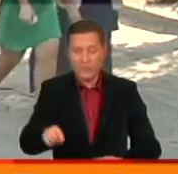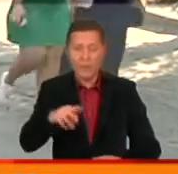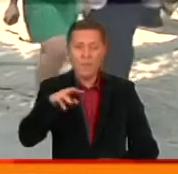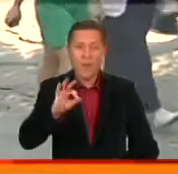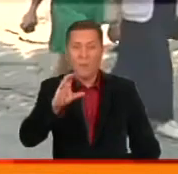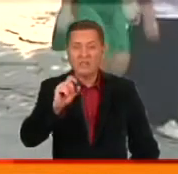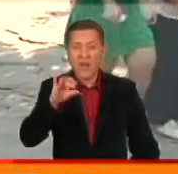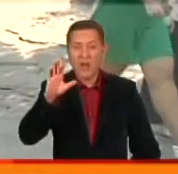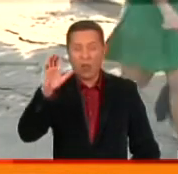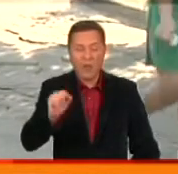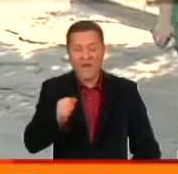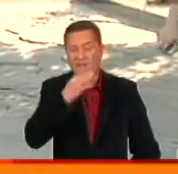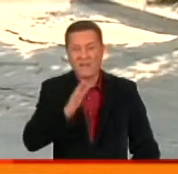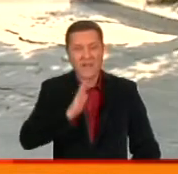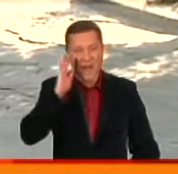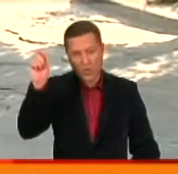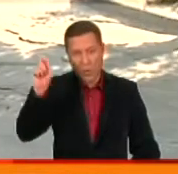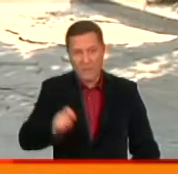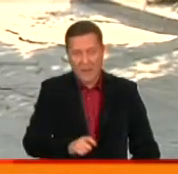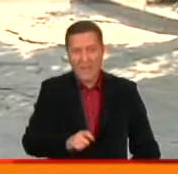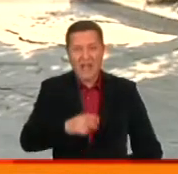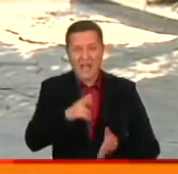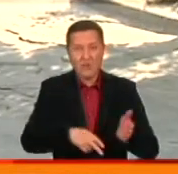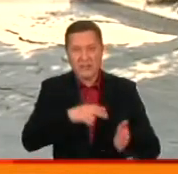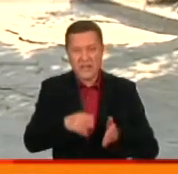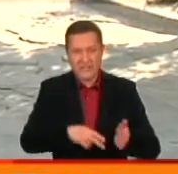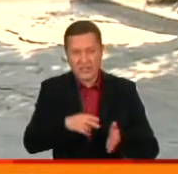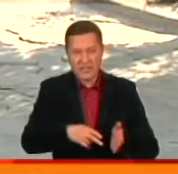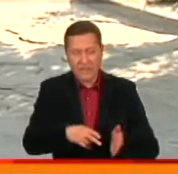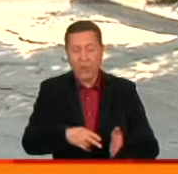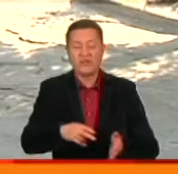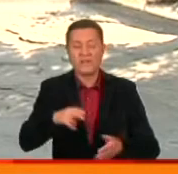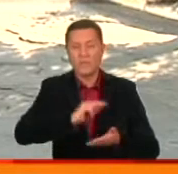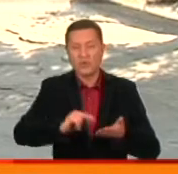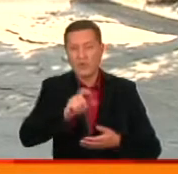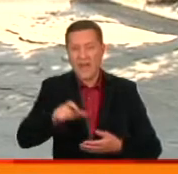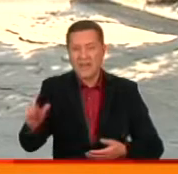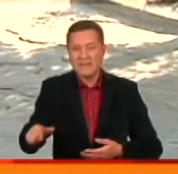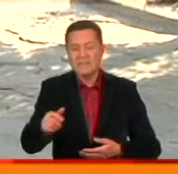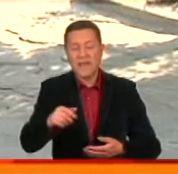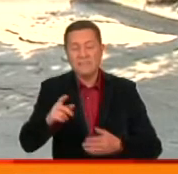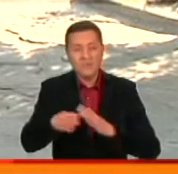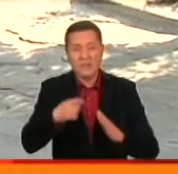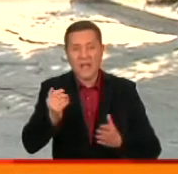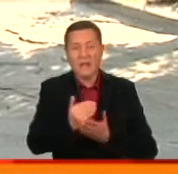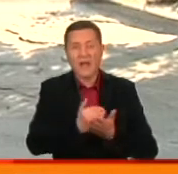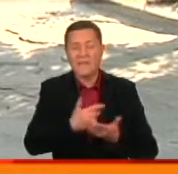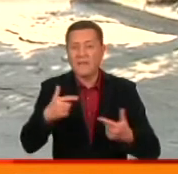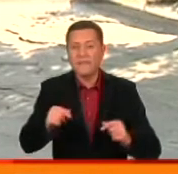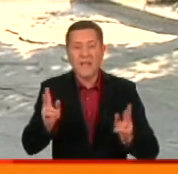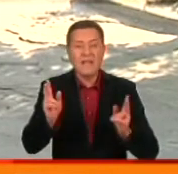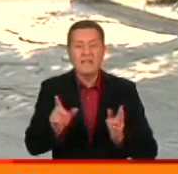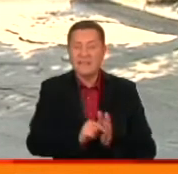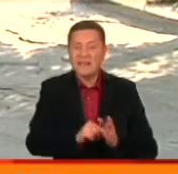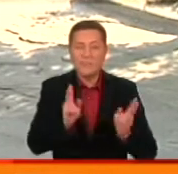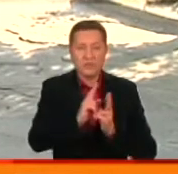Москалькова у Києві самого ранку, вона прибула до столичного залізничного вокзалу поїздом. Ми, журналісти, цілий день намагалися подати її графік, де і з ким вона буде зустрічатися. Однак